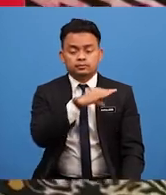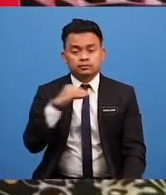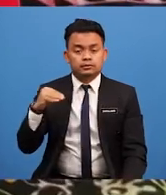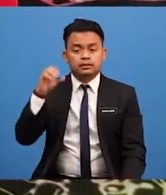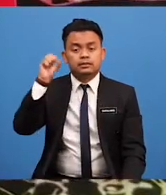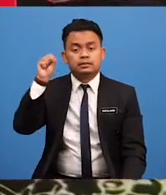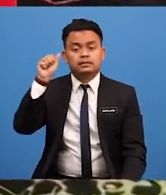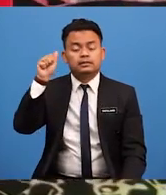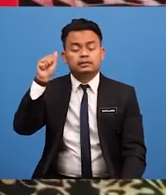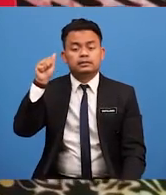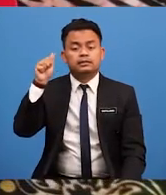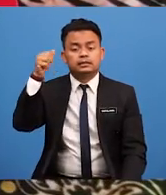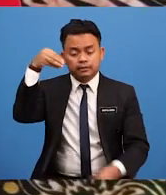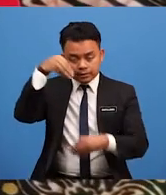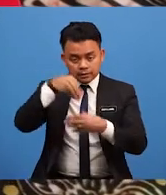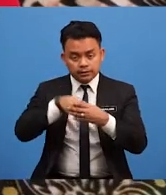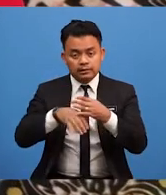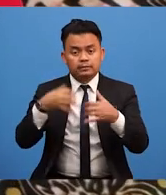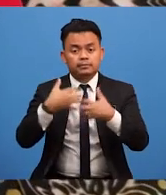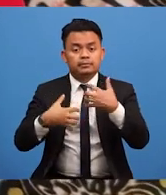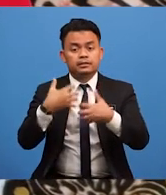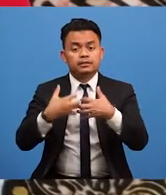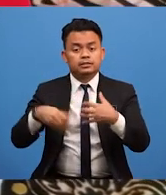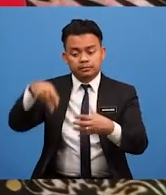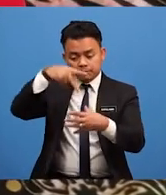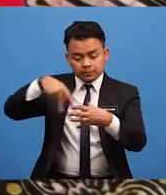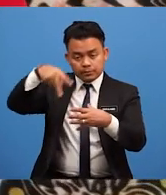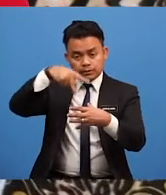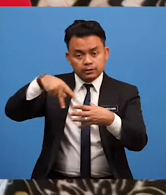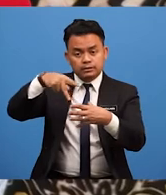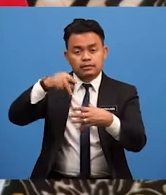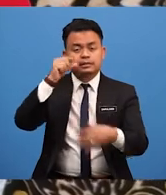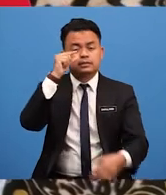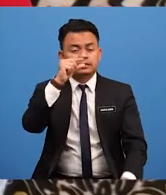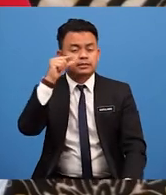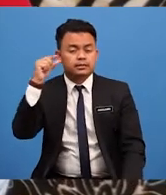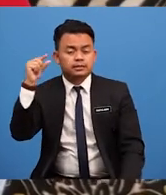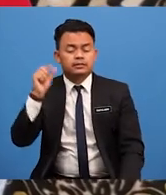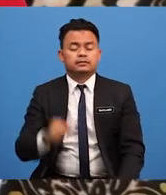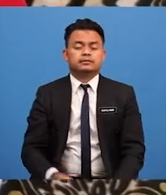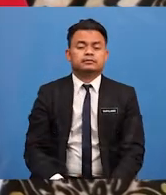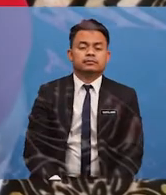alginate ke dalam mesin pengisar secara sedikit demi sedikit.